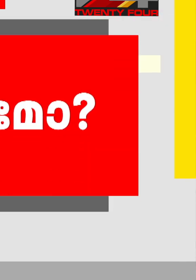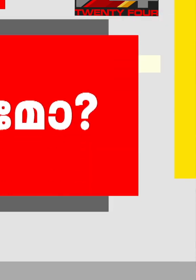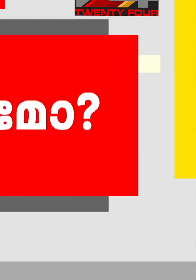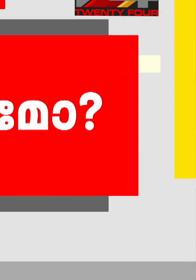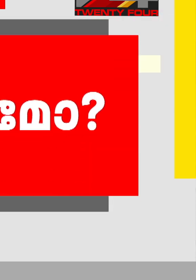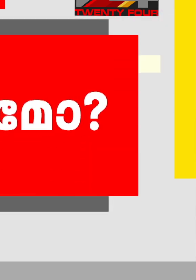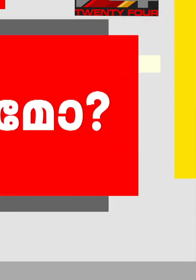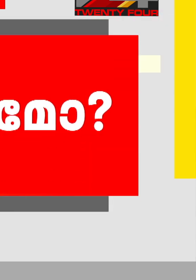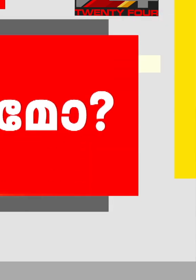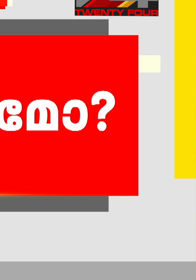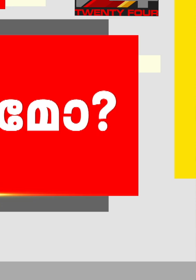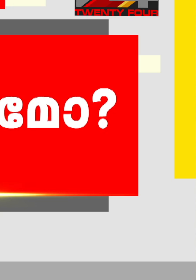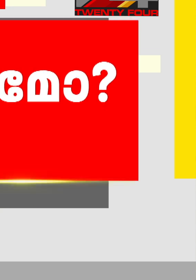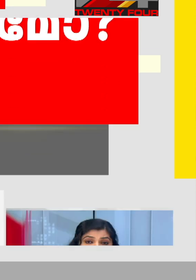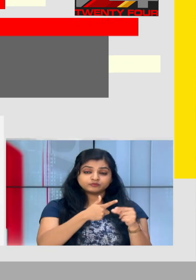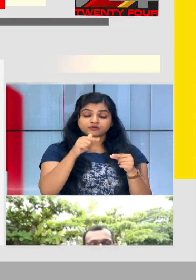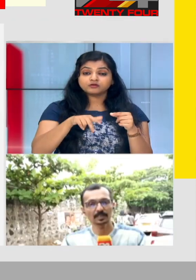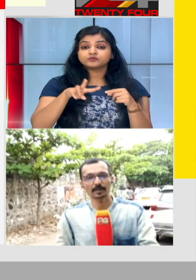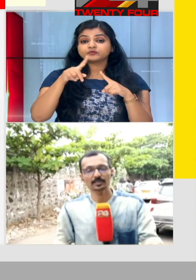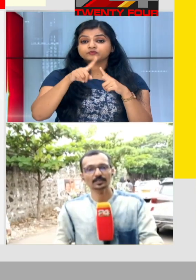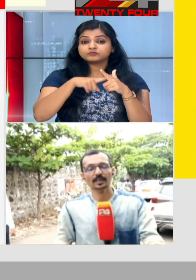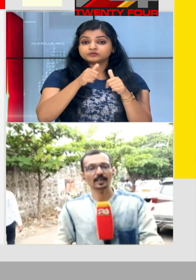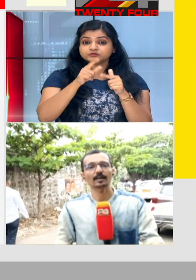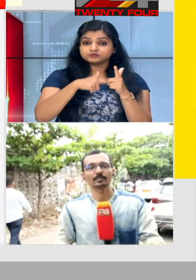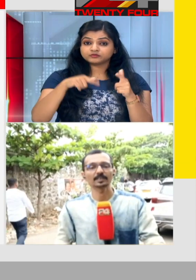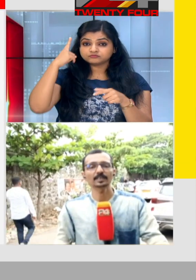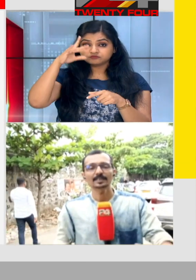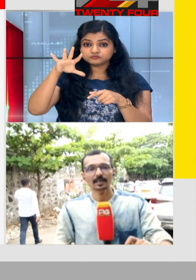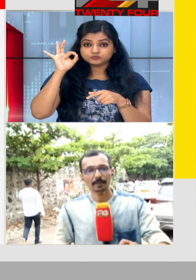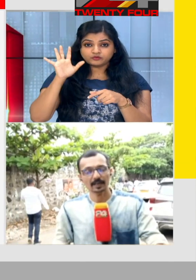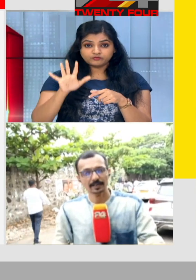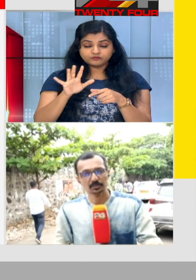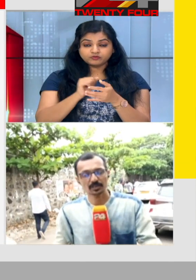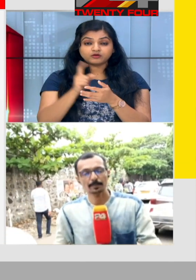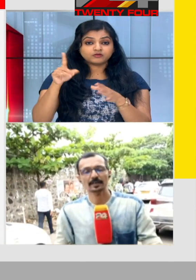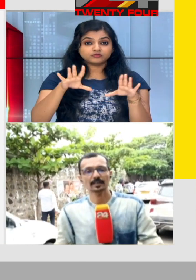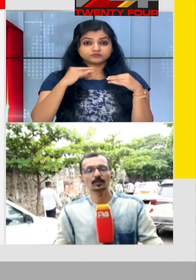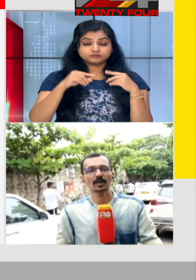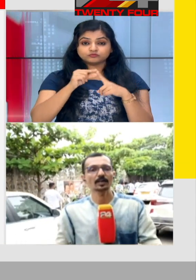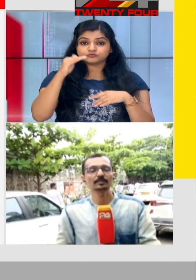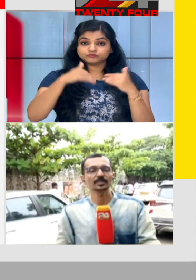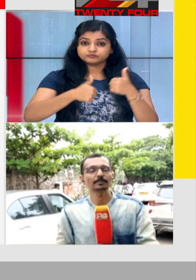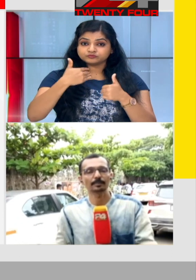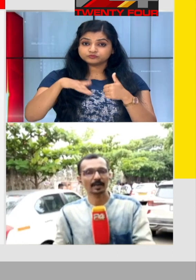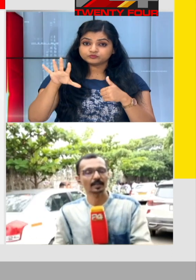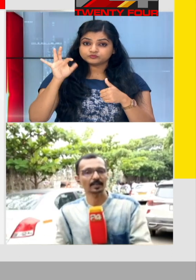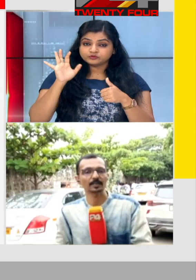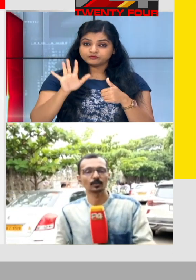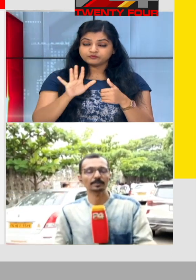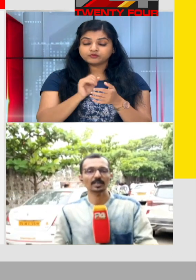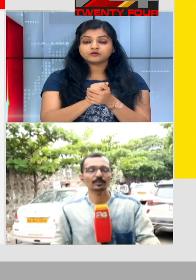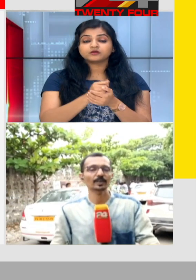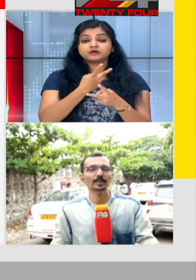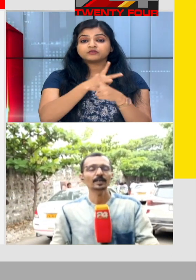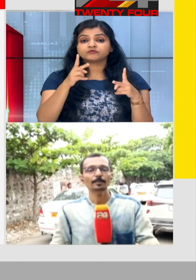സ്വരത്തിൽ പറയുന്നത് അദ്ദേഹമാണ് പറയേണ്ടത്. അദ്ദേഹം തീരുമാനിച്ചാൽ ഞങ്ങൾ എല്ലാവരും, അത് പല രാഷ്ട്രീയ പാർട്ടികളിലുള്ള ആളുകൾ വിജയ് മക്കൾ ഇയക്കത്തിലുണ്ട്,